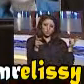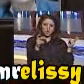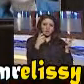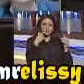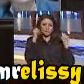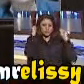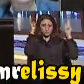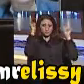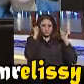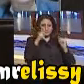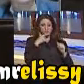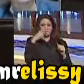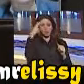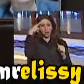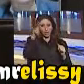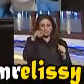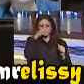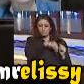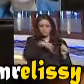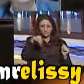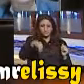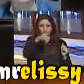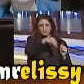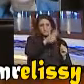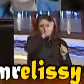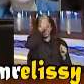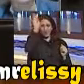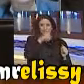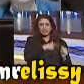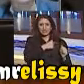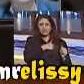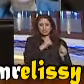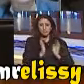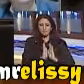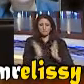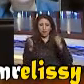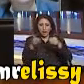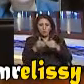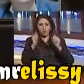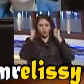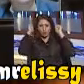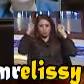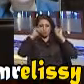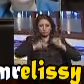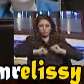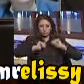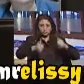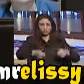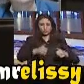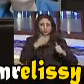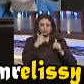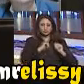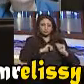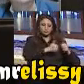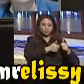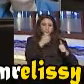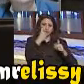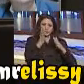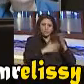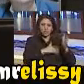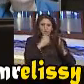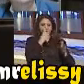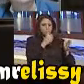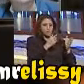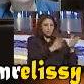عندنا كش ملك دي اظن ليها هدف، عملية التحرير دي ليها تصور اخر او توجه اخر، ولا